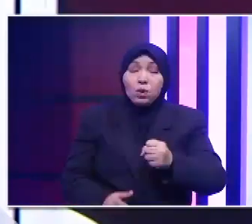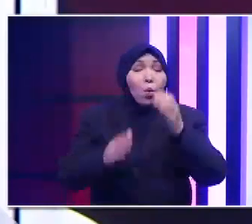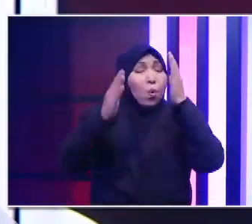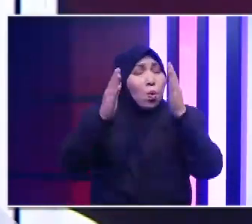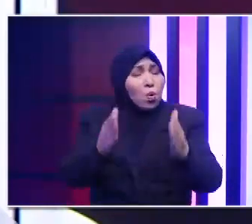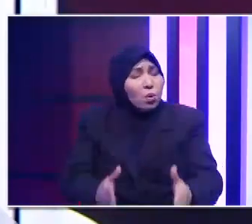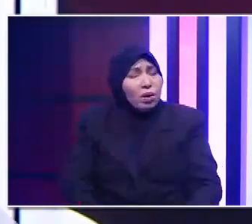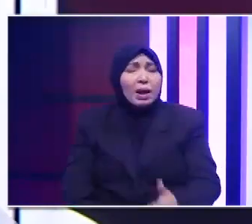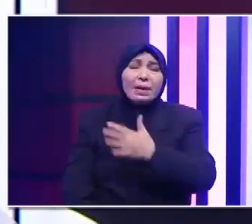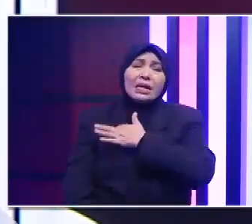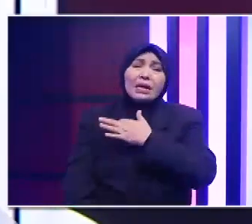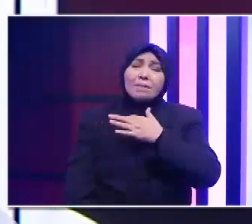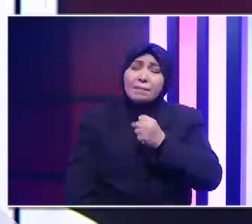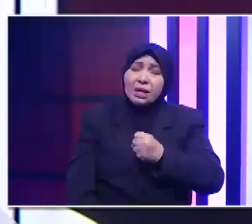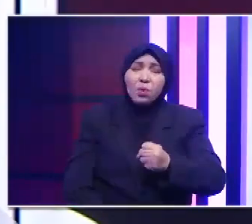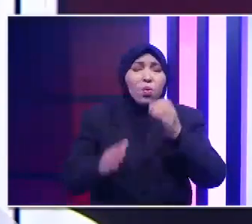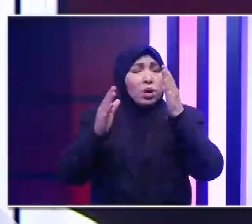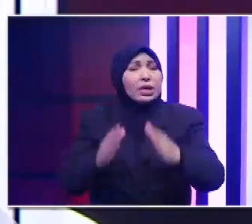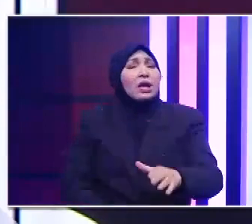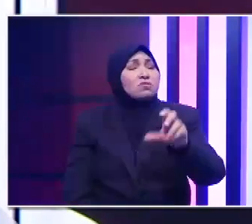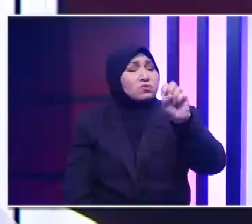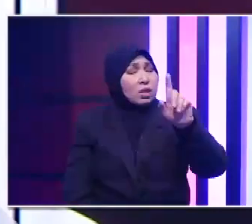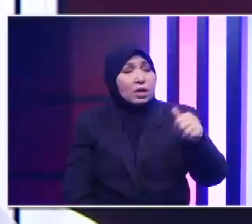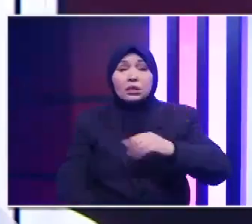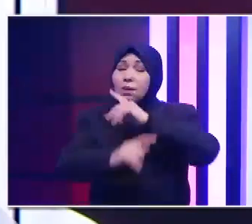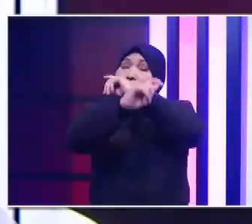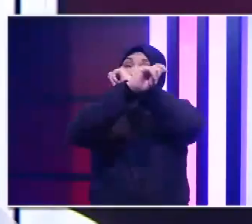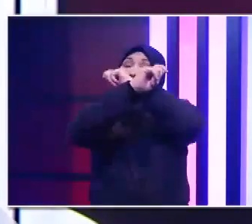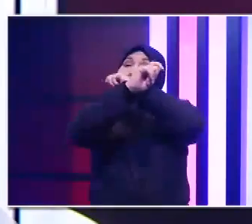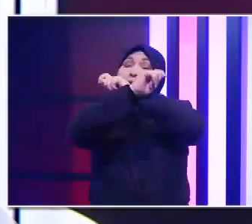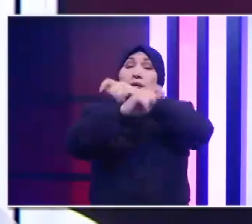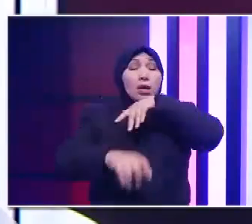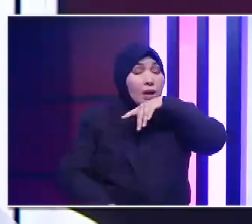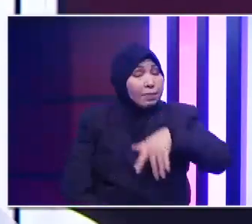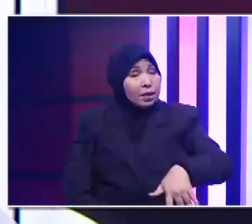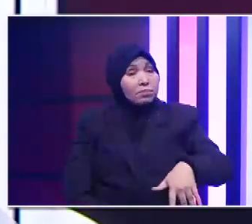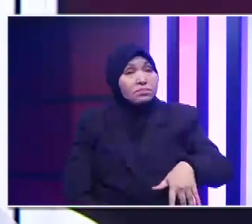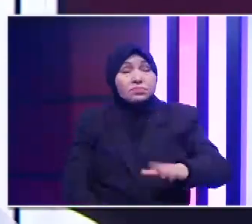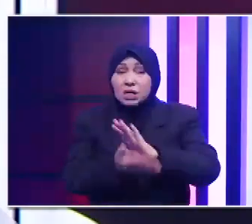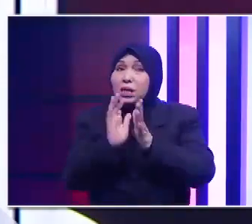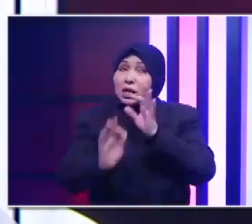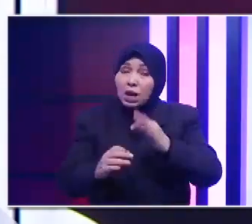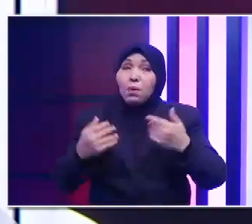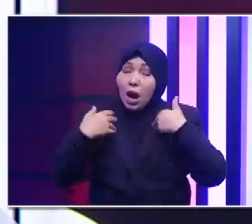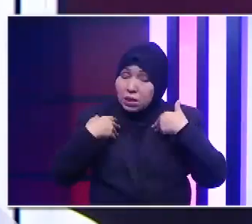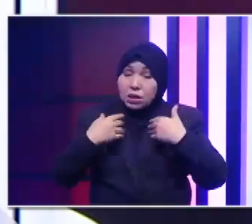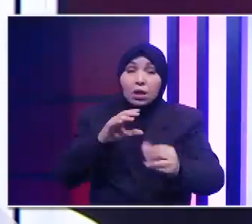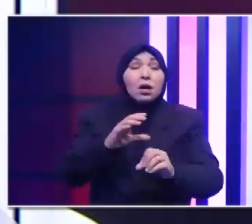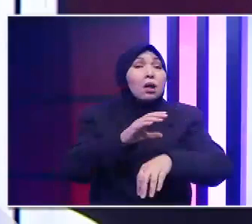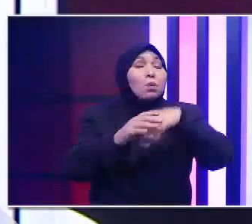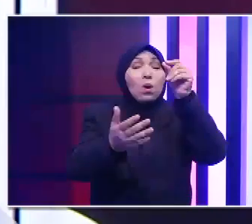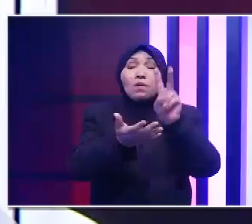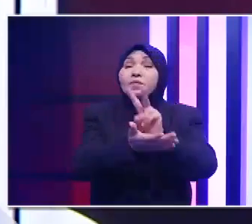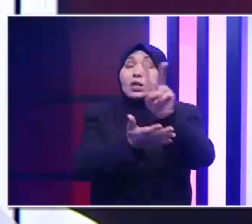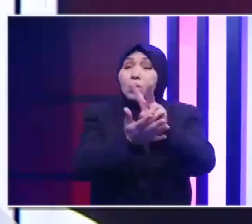orang-orang yang beriman dari kalangan orang-orang Shaleh kita akan mempertahankan Nabi Shallallahu Alaihi Wasallam maka jika ada keluar video yang baik